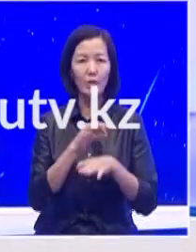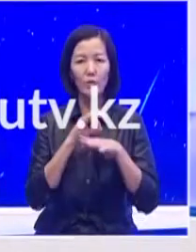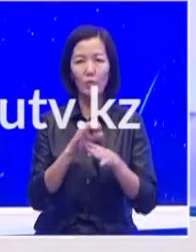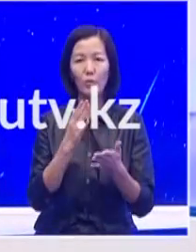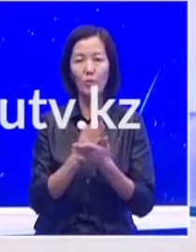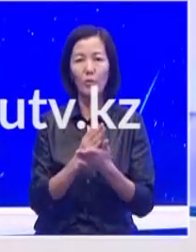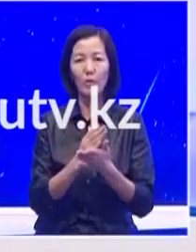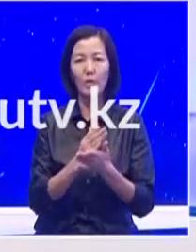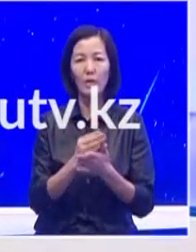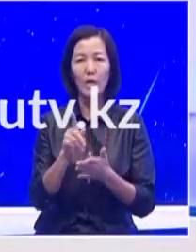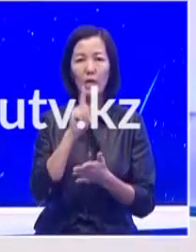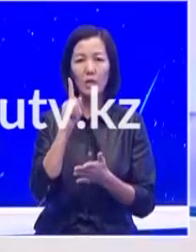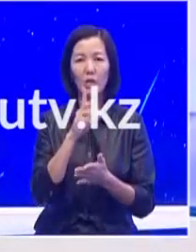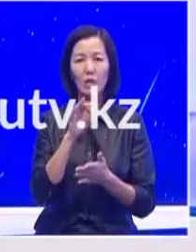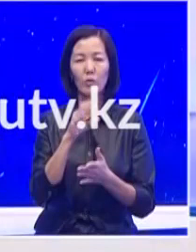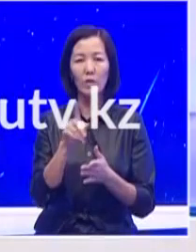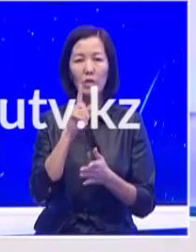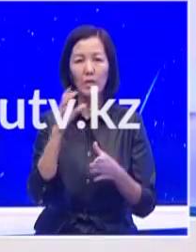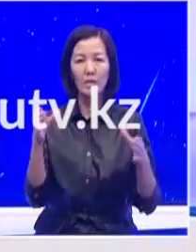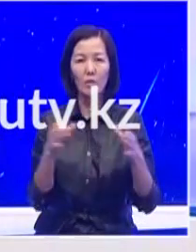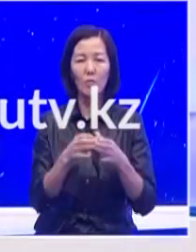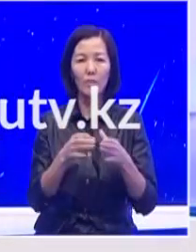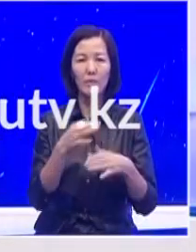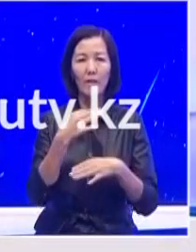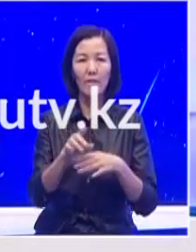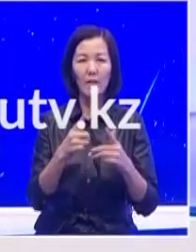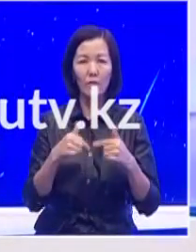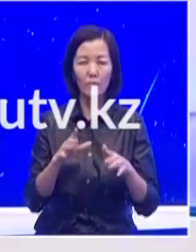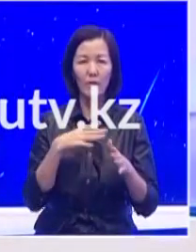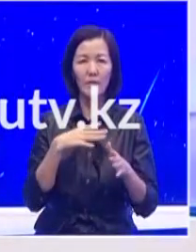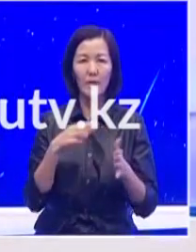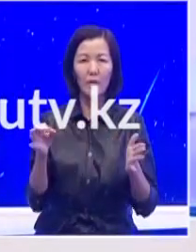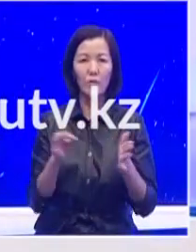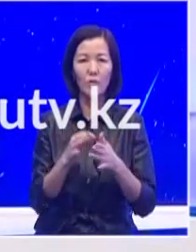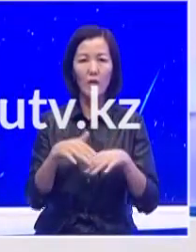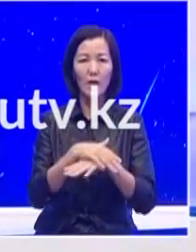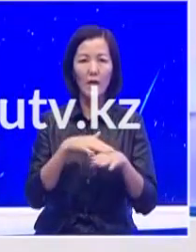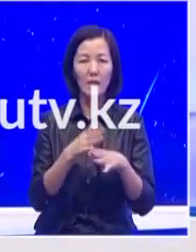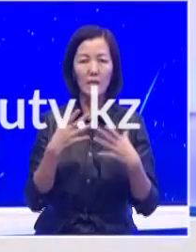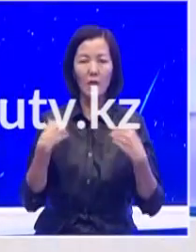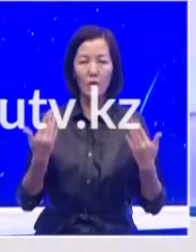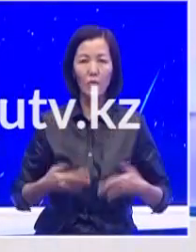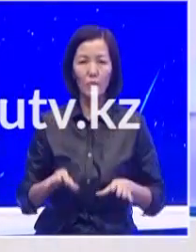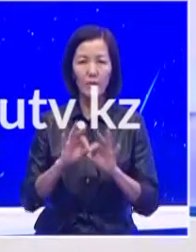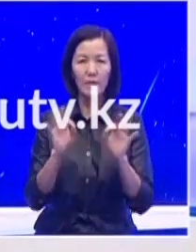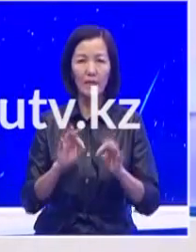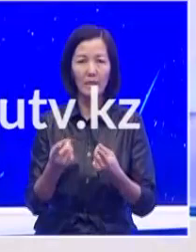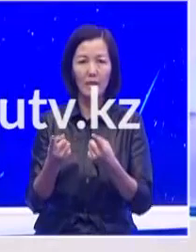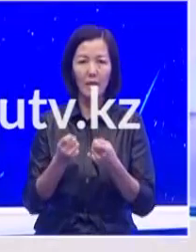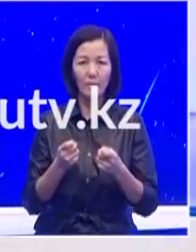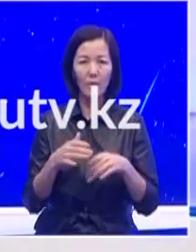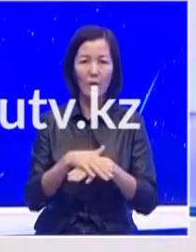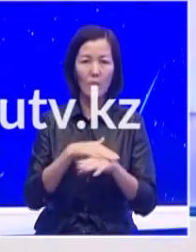отыр. Алаудо Паламанын Жас Отан жастар қанаты облыстық филиалы ұйымдастырған. Мақсат – тұрғындар арасында саламатты өмір салтын